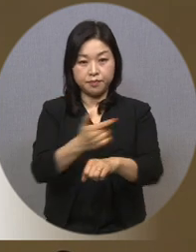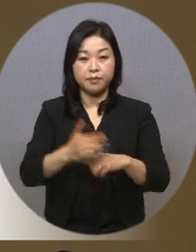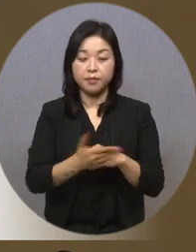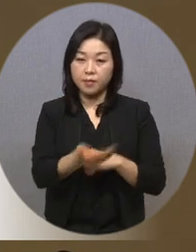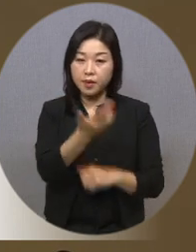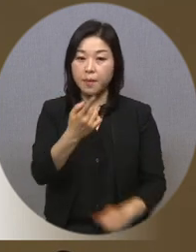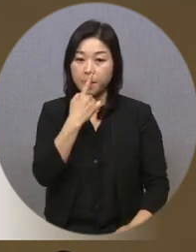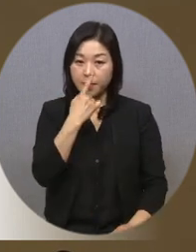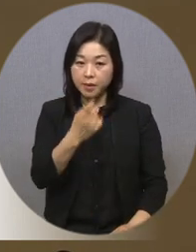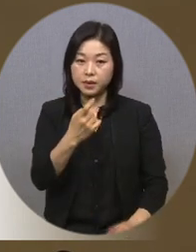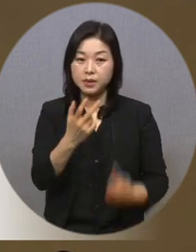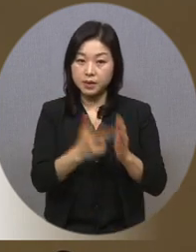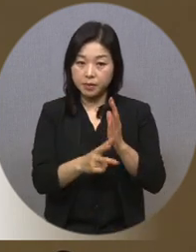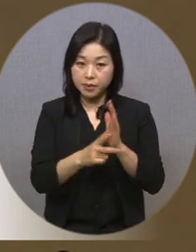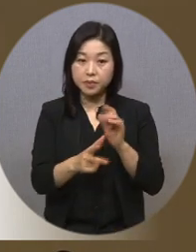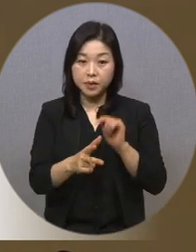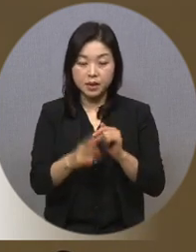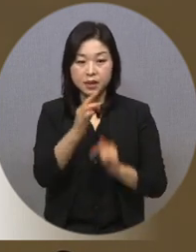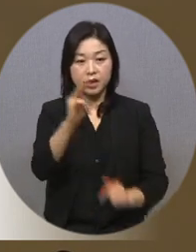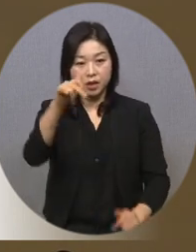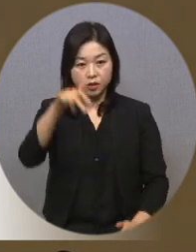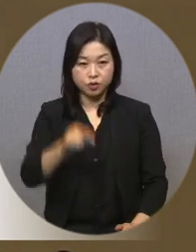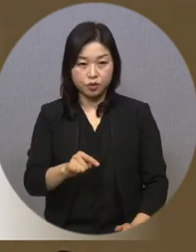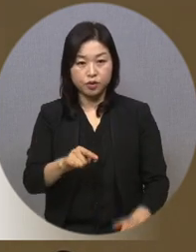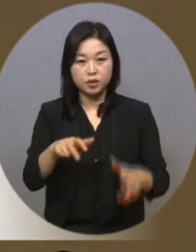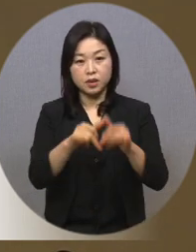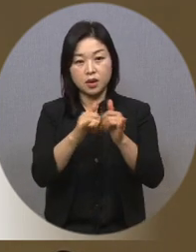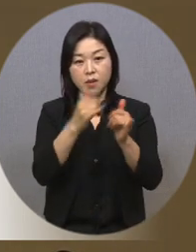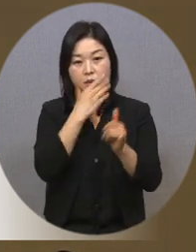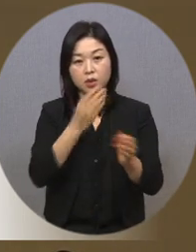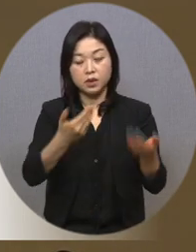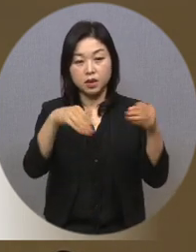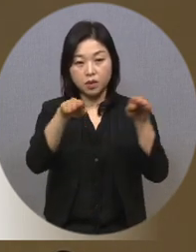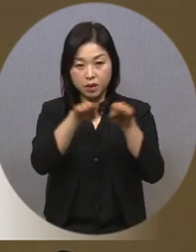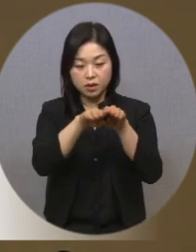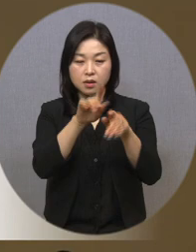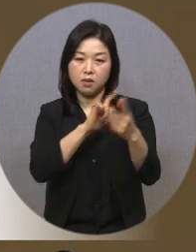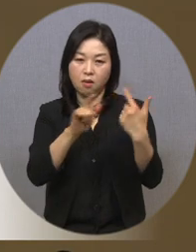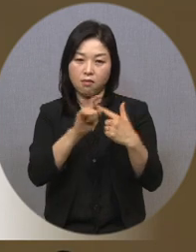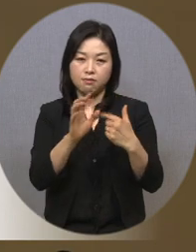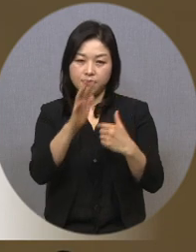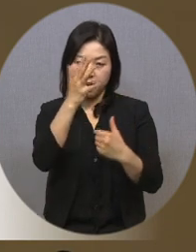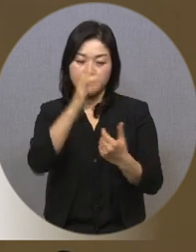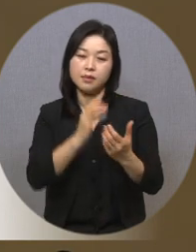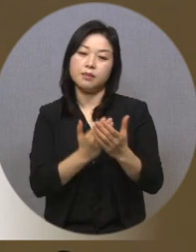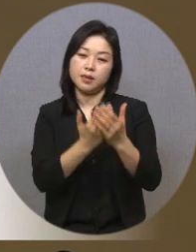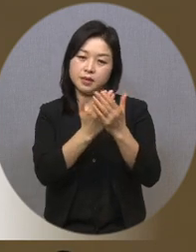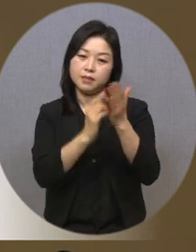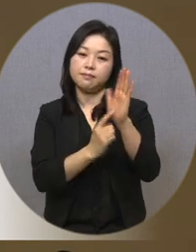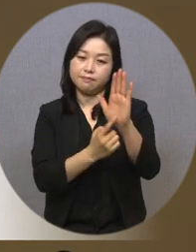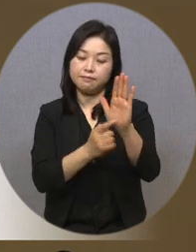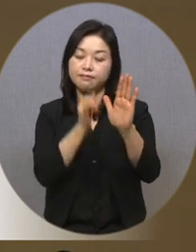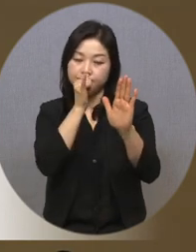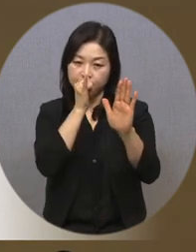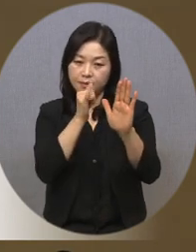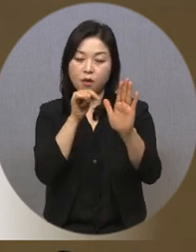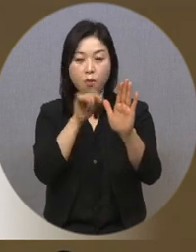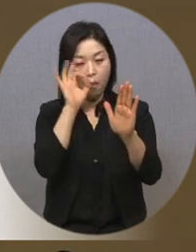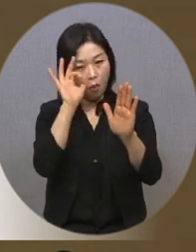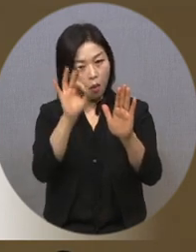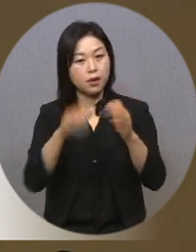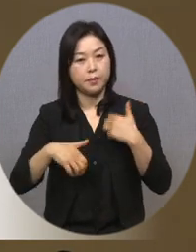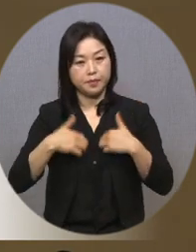멋진 작품들이 또한 이 우리 양주 장애인복지관을 더더욱 더 발전시키고 빛내주시는 것 같아서